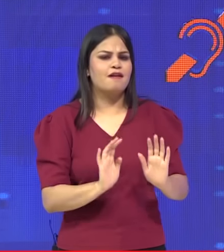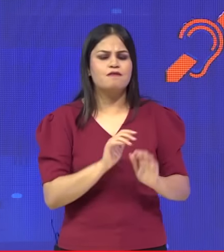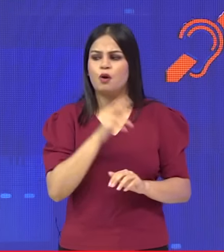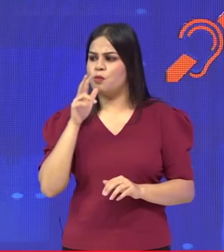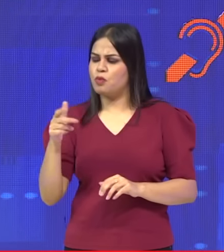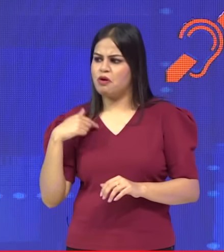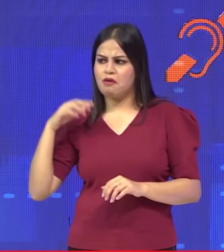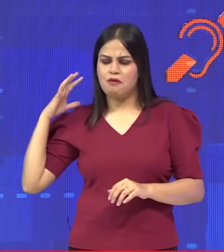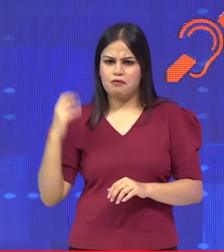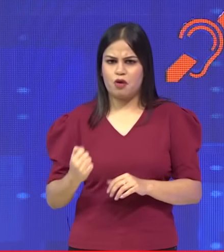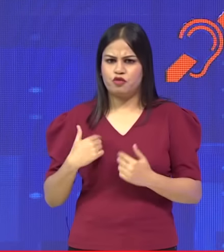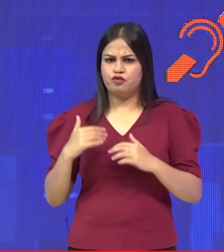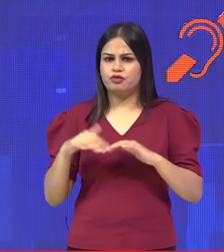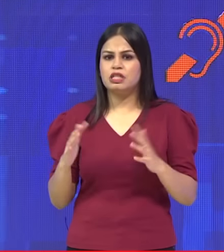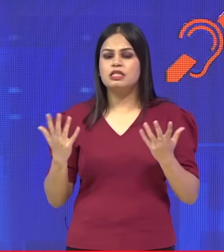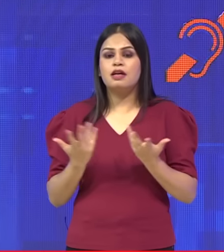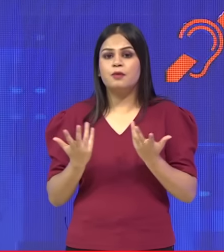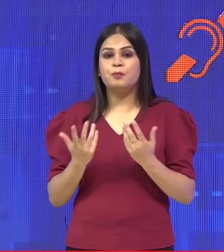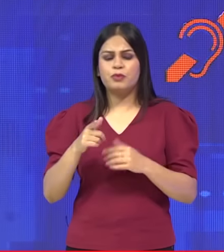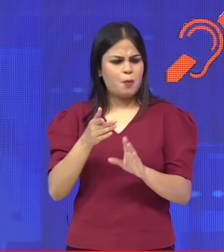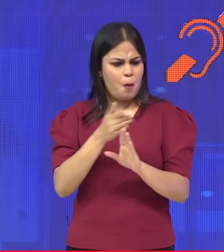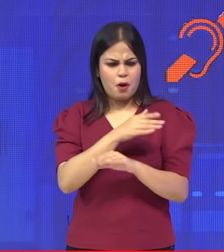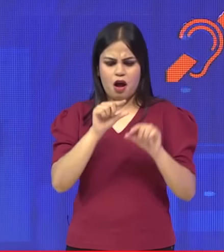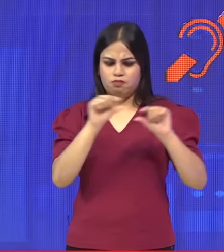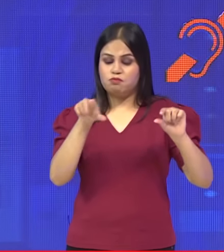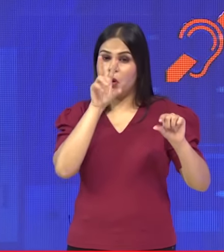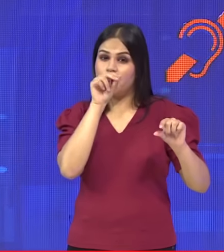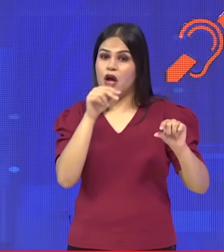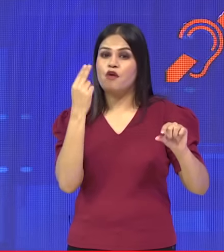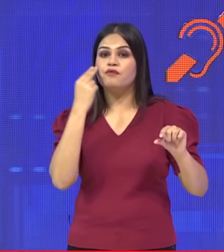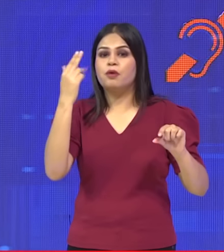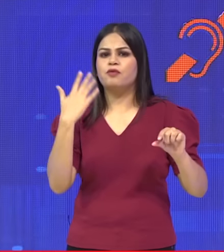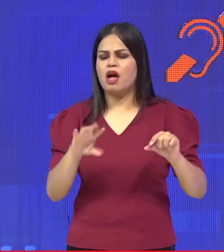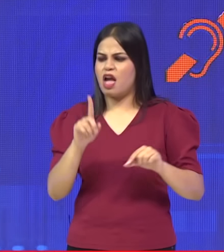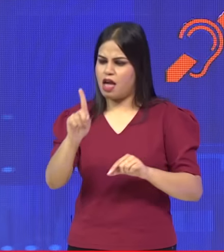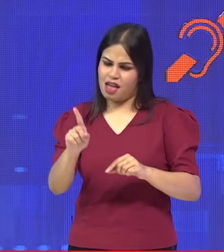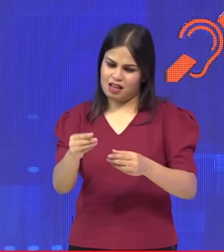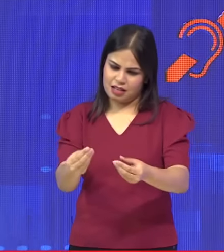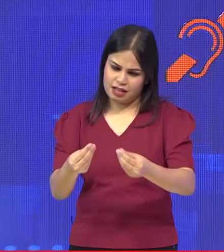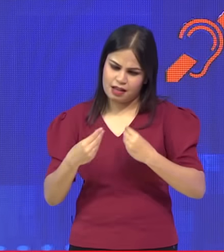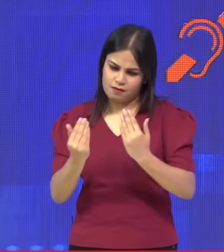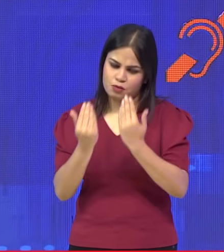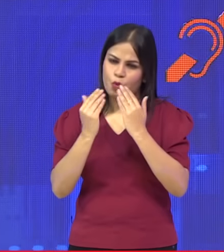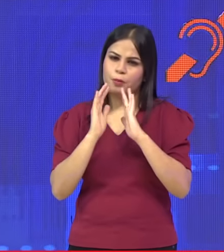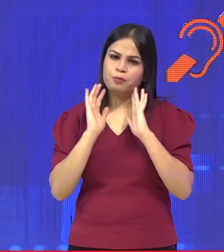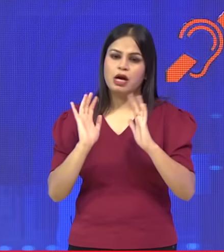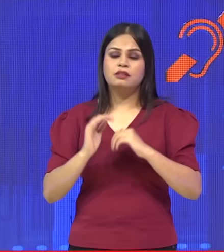है की यह जो डायलॉग है जो बहुत फेमस हुए हैं मुझमें पे एक एहसान करना